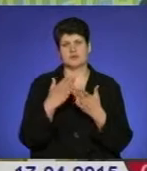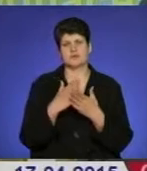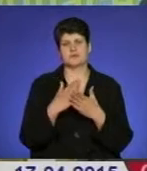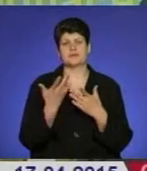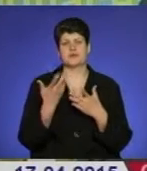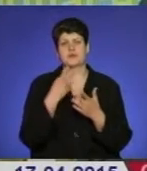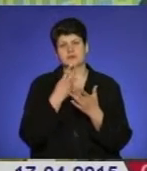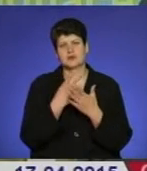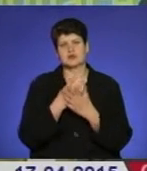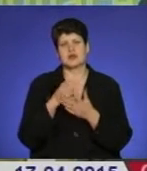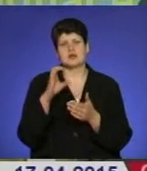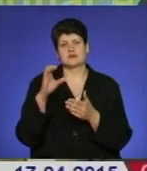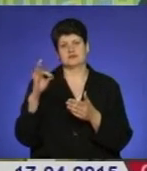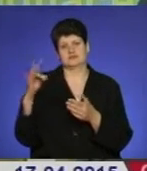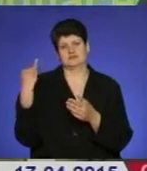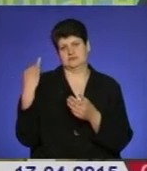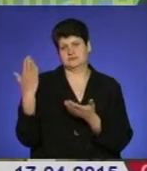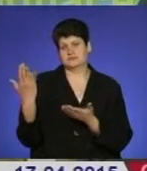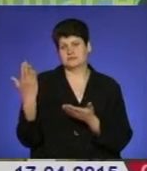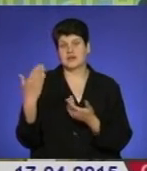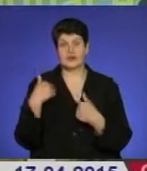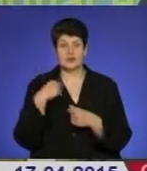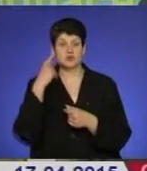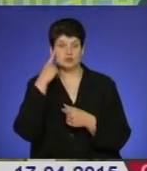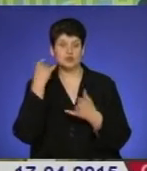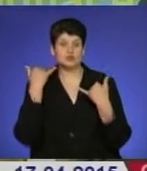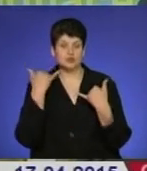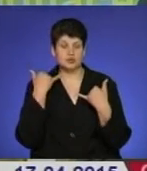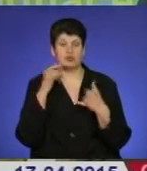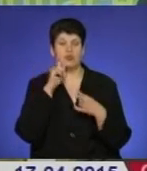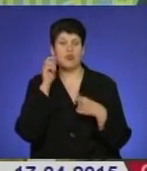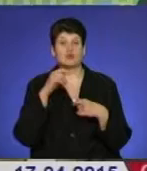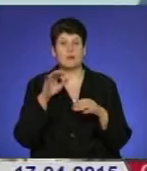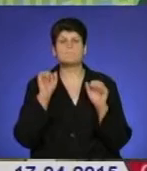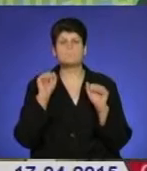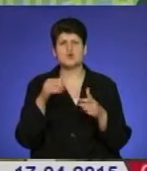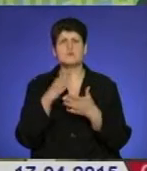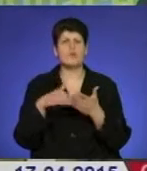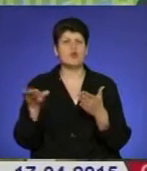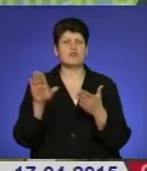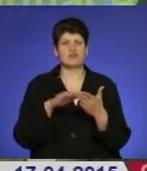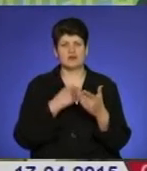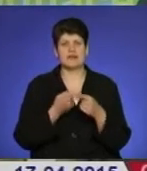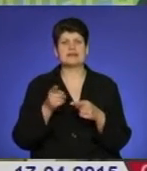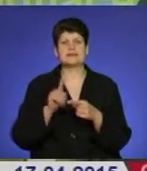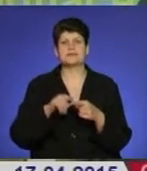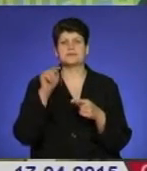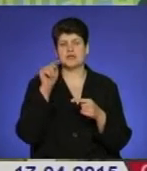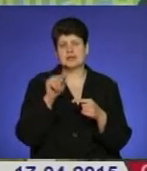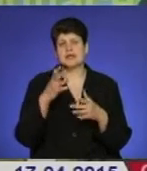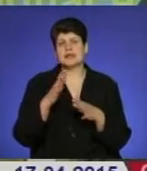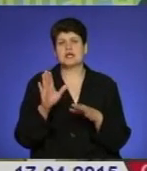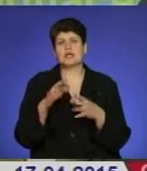які символізують саме радянську історію. І я думаю, що сьогодні в Україні ми можемо ліквідувати цей елемент, який